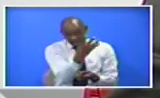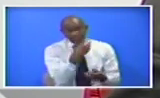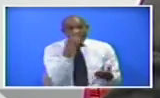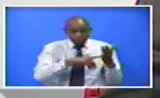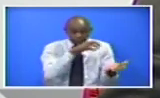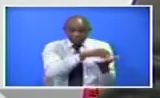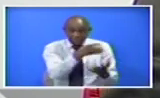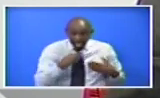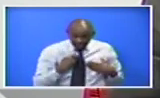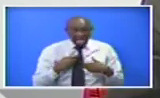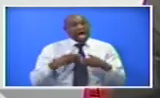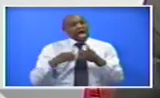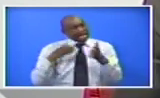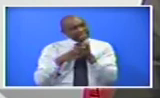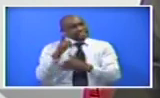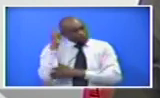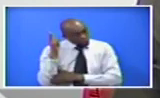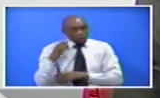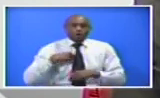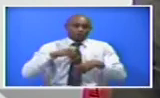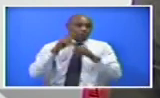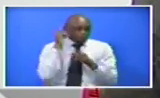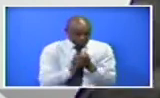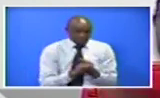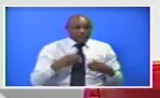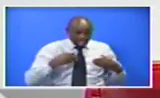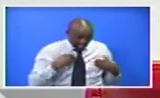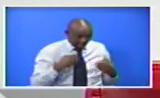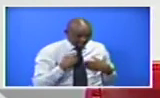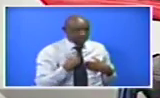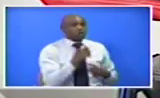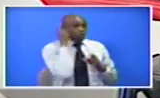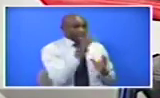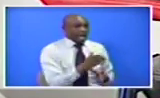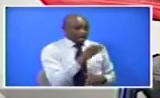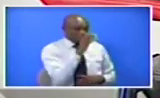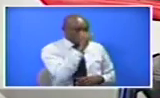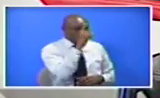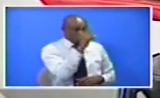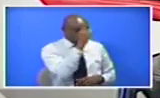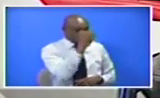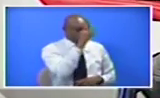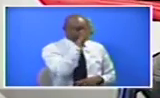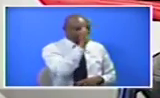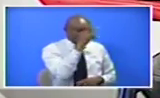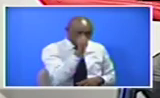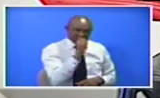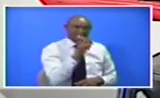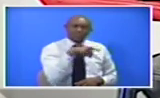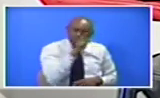Na studioni niko na wakili Oibo Morintat, karibu sana. Asante sana. Jina lako hatari kwa usalama wa